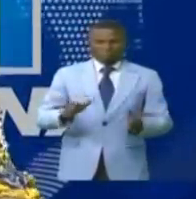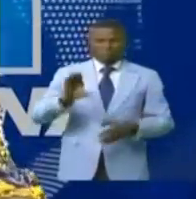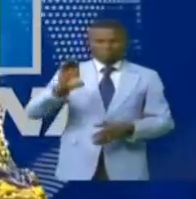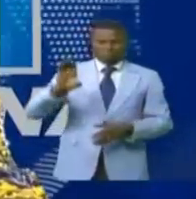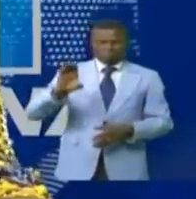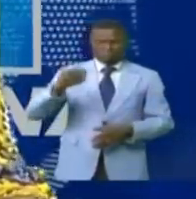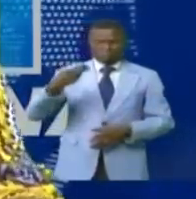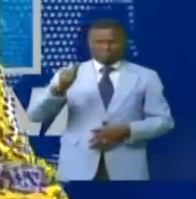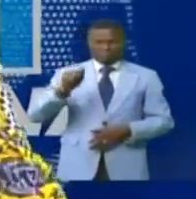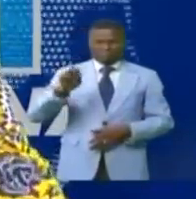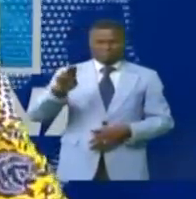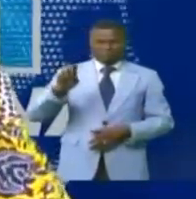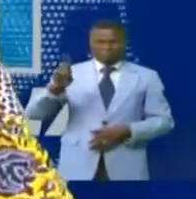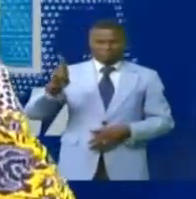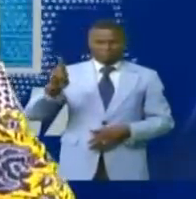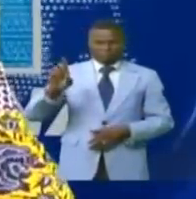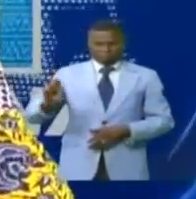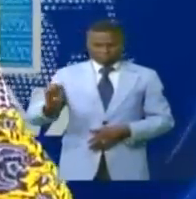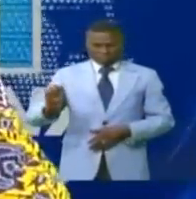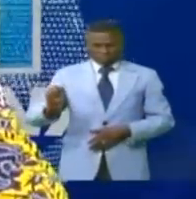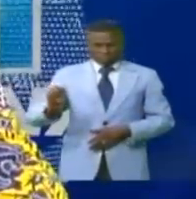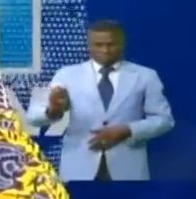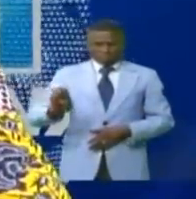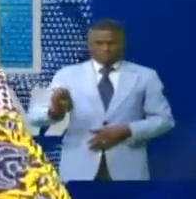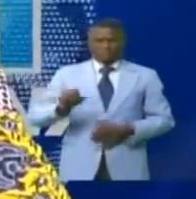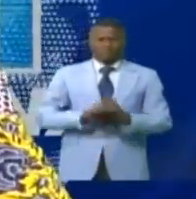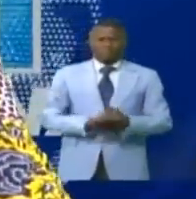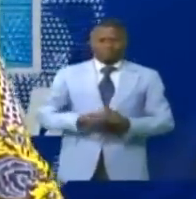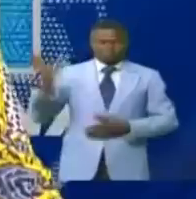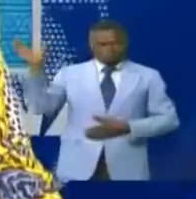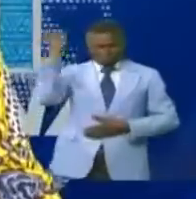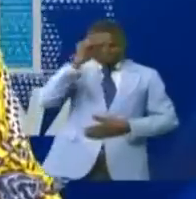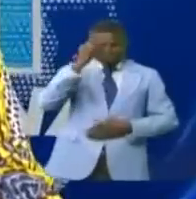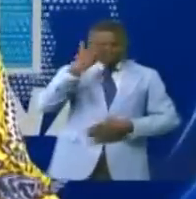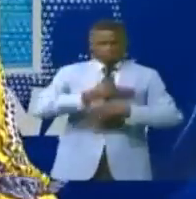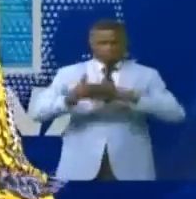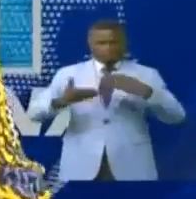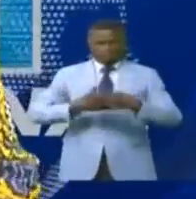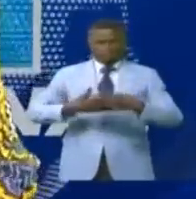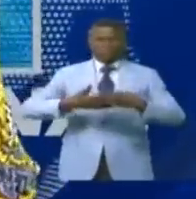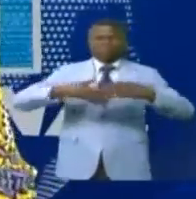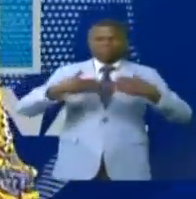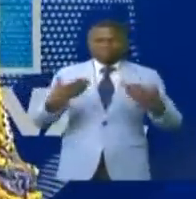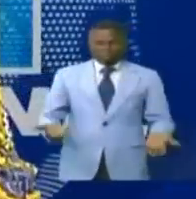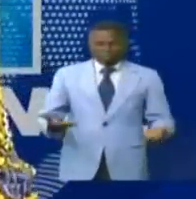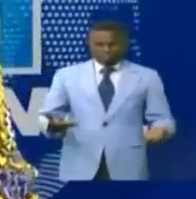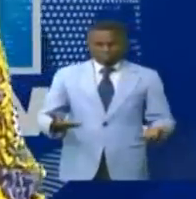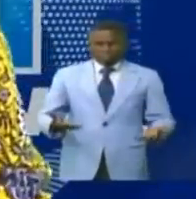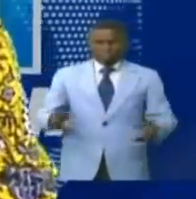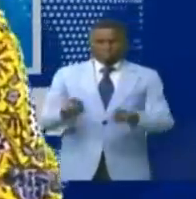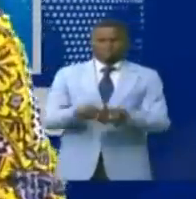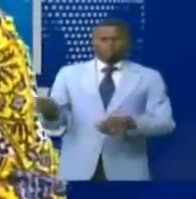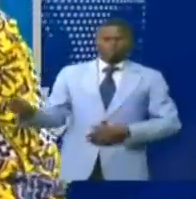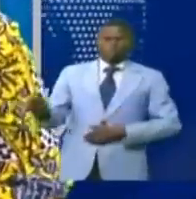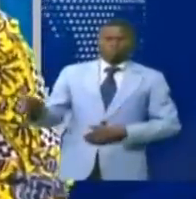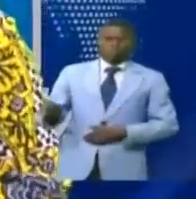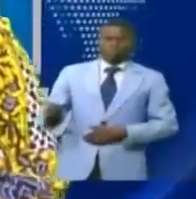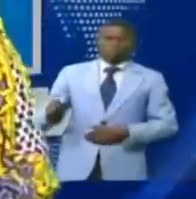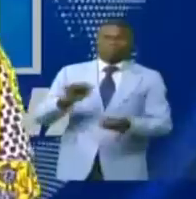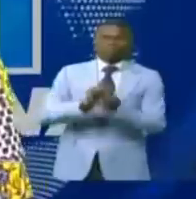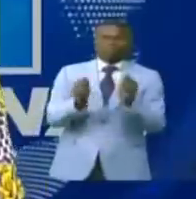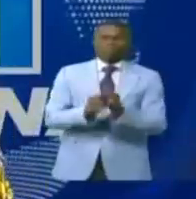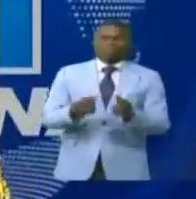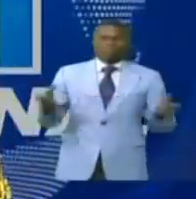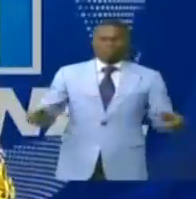Moudiaï Kazadi. Comment capter et construire les infrastructures comme les latrines dans des zones touchées par